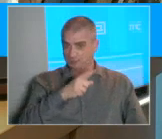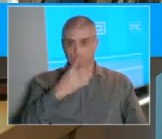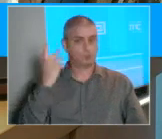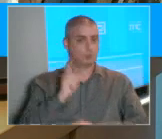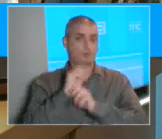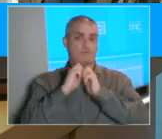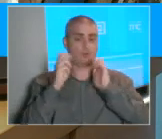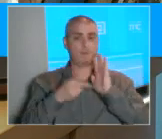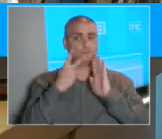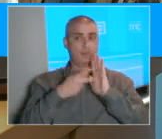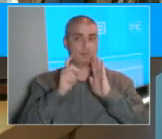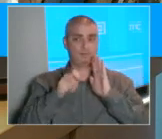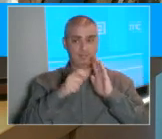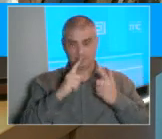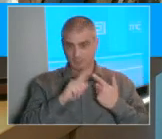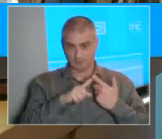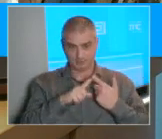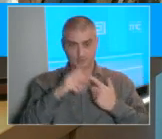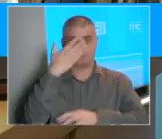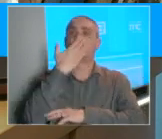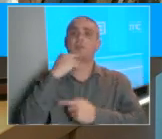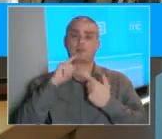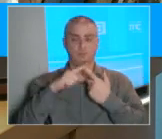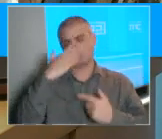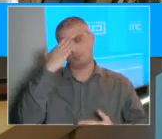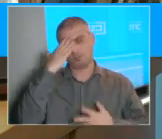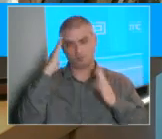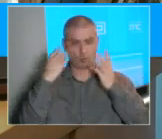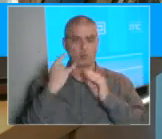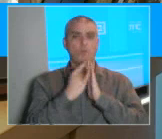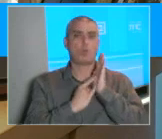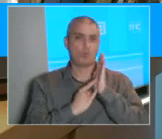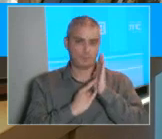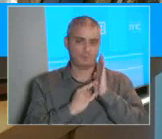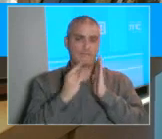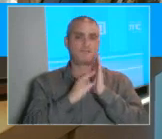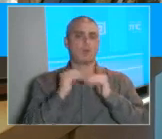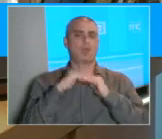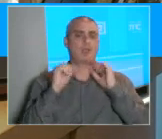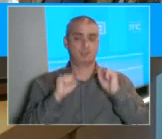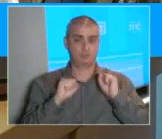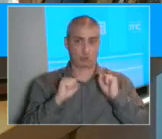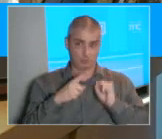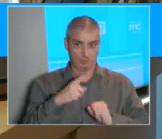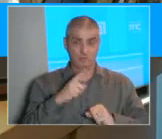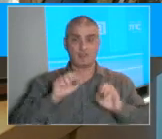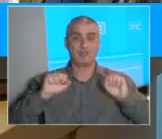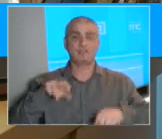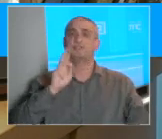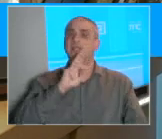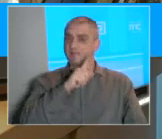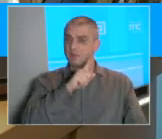לאורך זמן בשתי כנסות במדינת ישראל, מכיר היטב את החוקים ואת חוקי היסוד. והנשיא